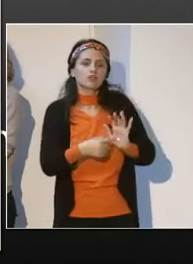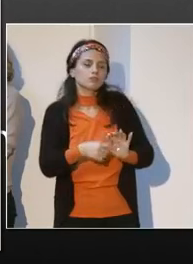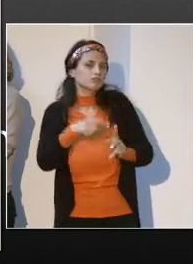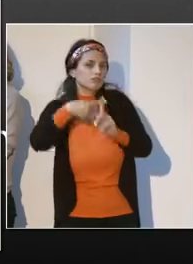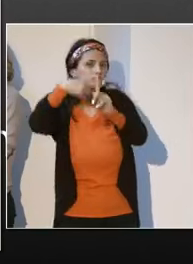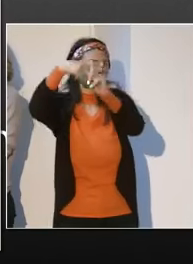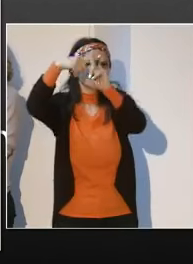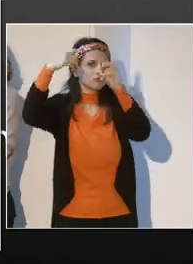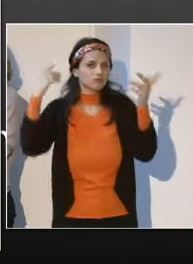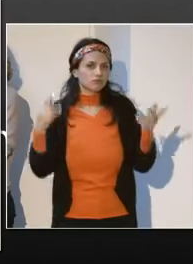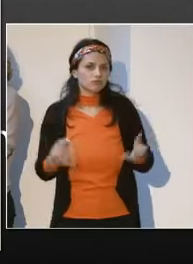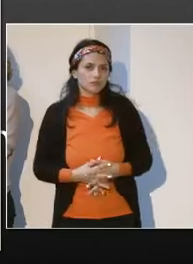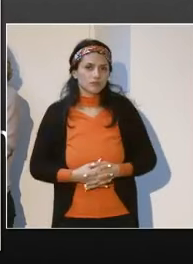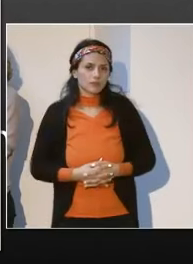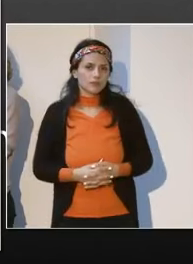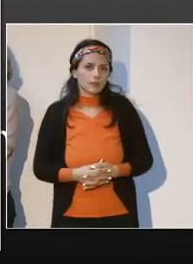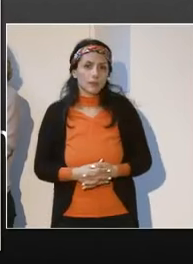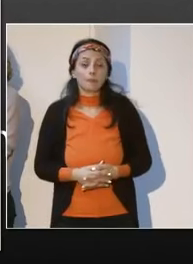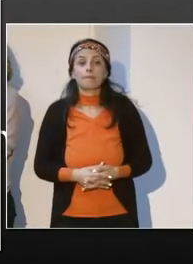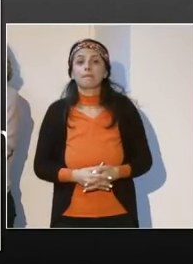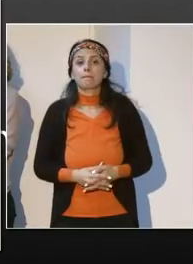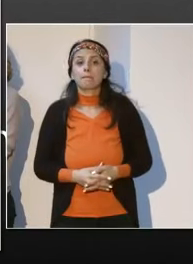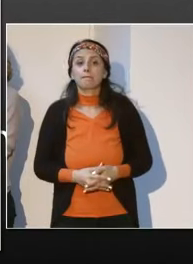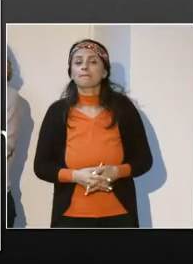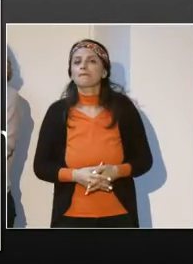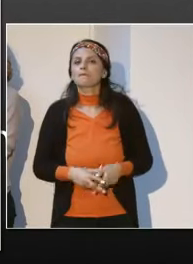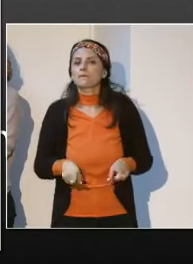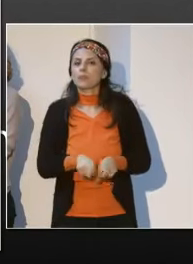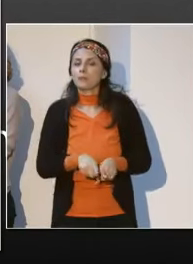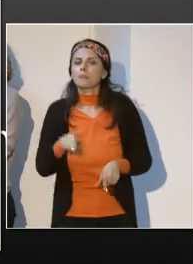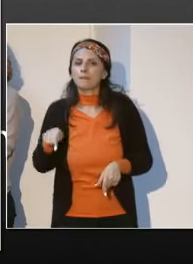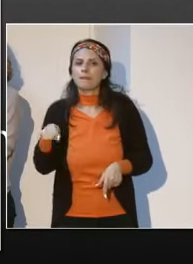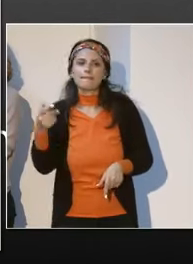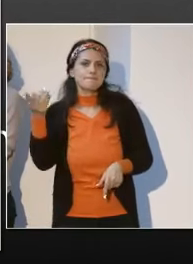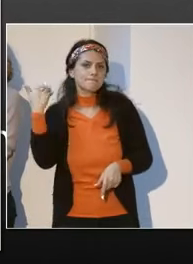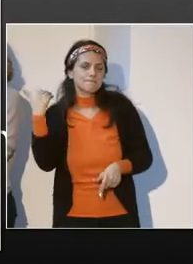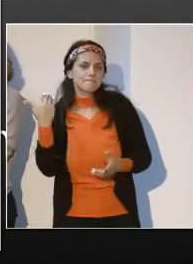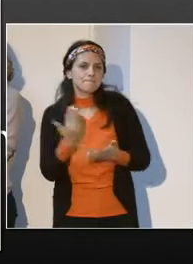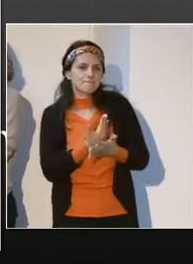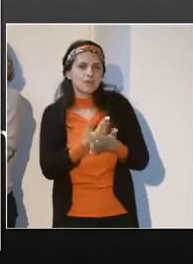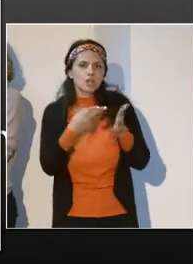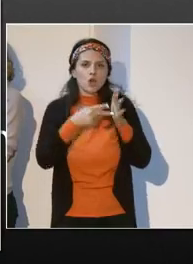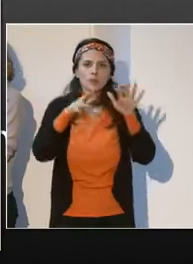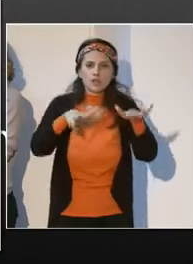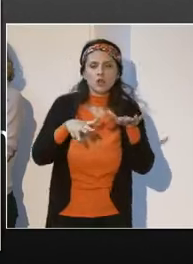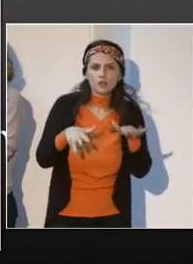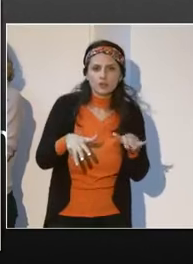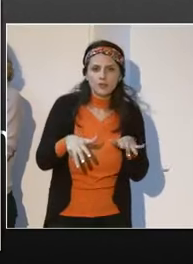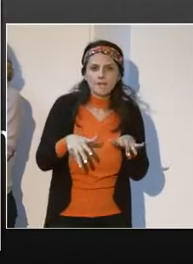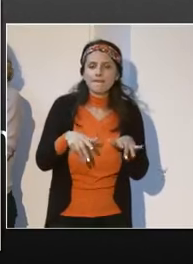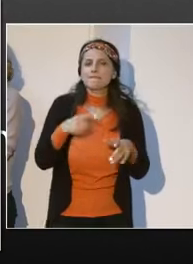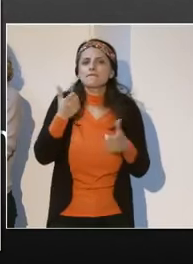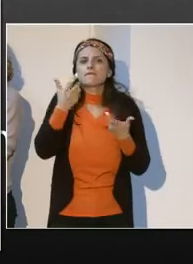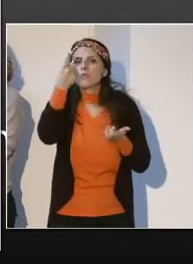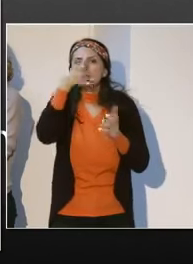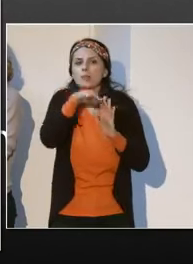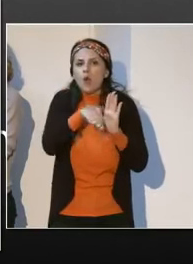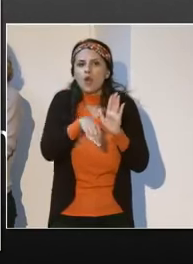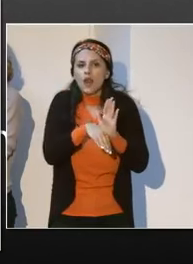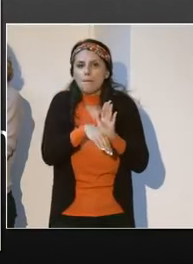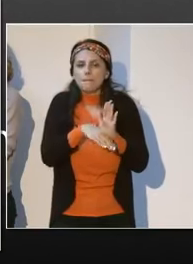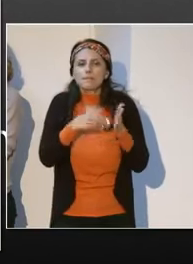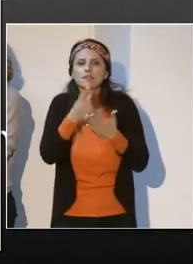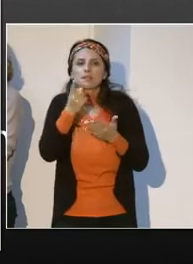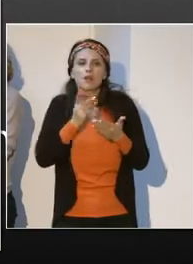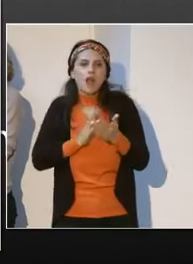dorit in egala masura vorbeam în noiembrie 2019 despre un program de valoarea accesibilizare II trebuie sa